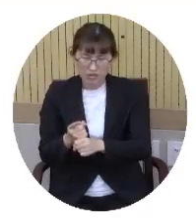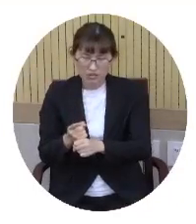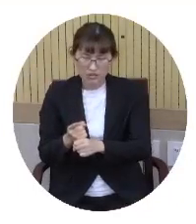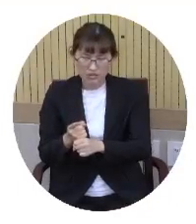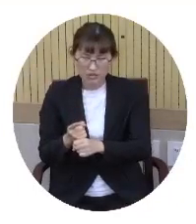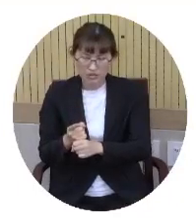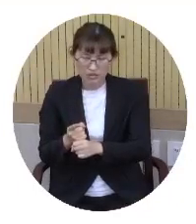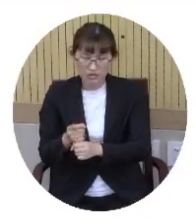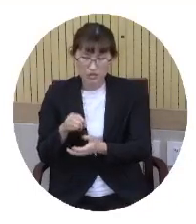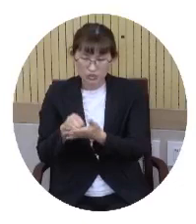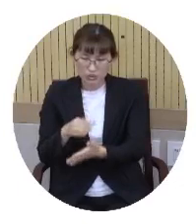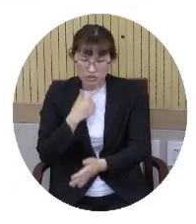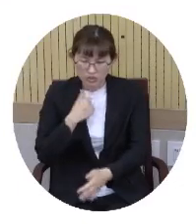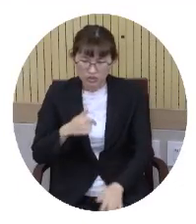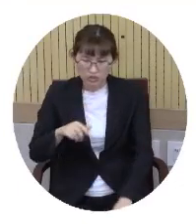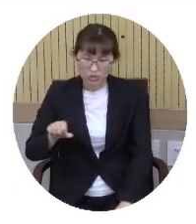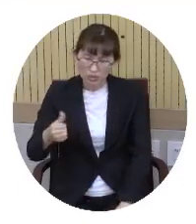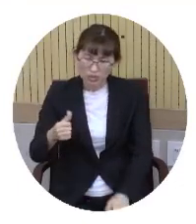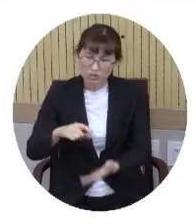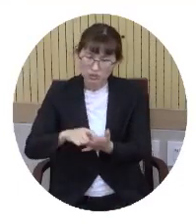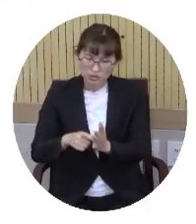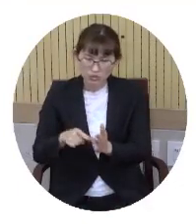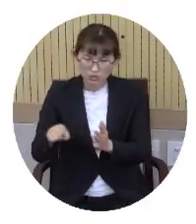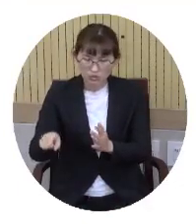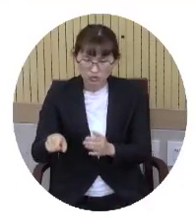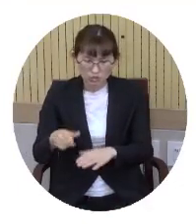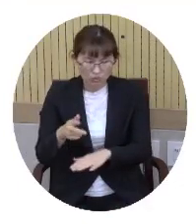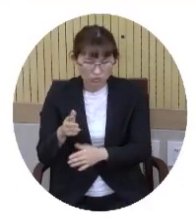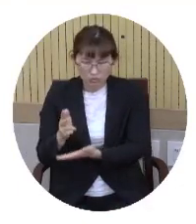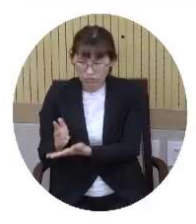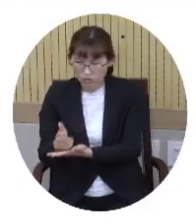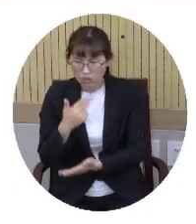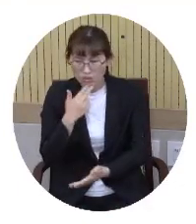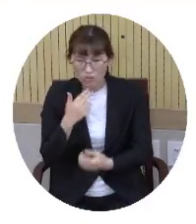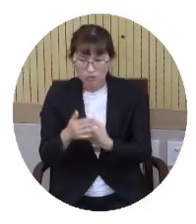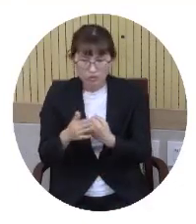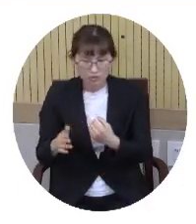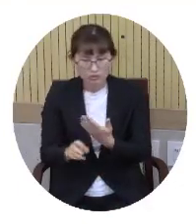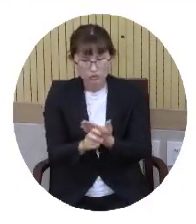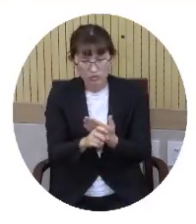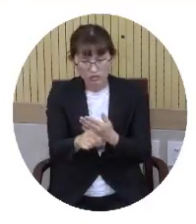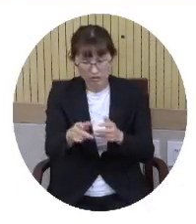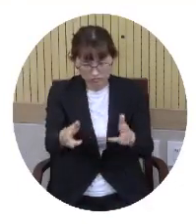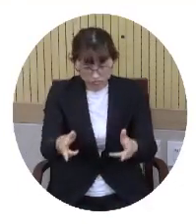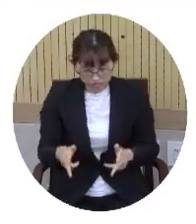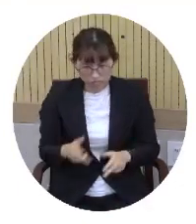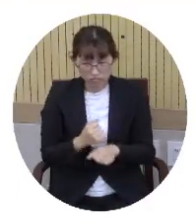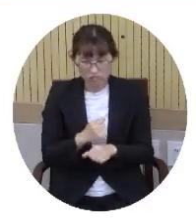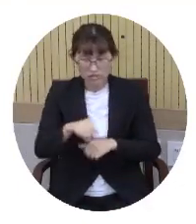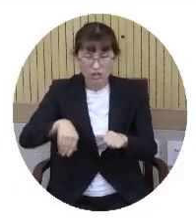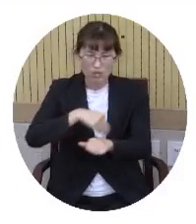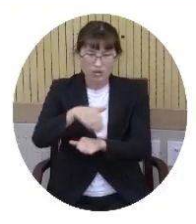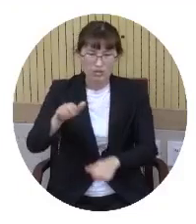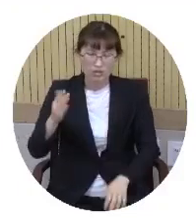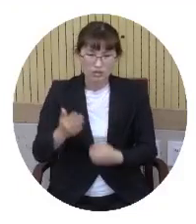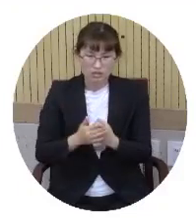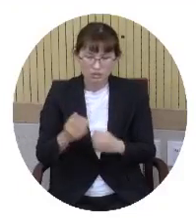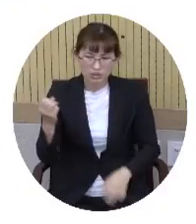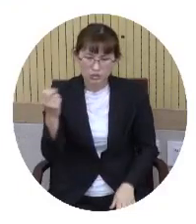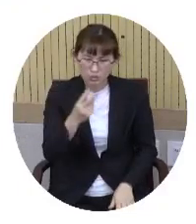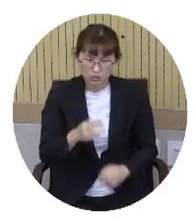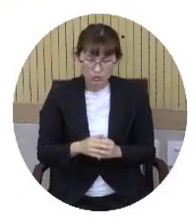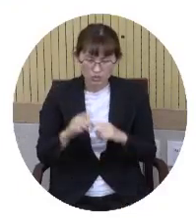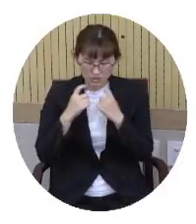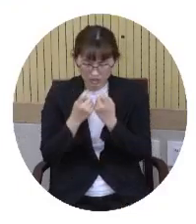없어 공용 주차장 또는 이면 도로에 주차하고 있는 현실입니다. 심지어